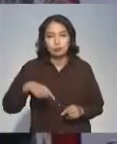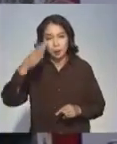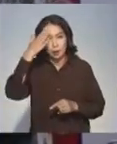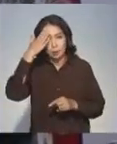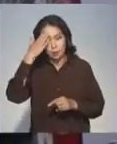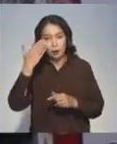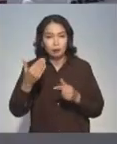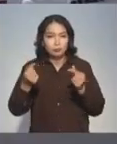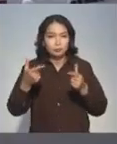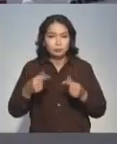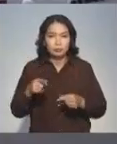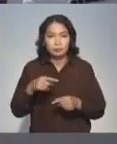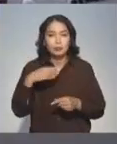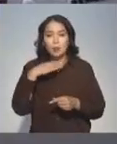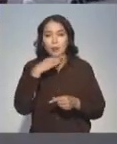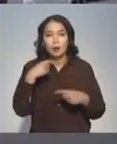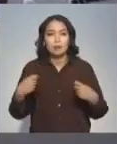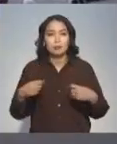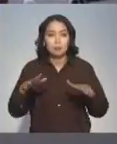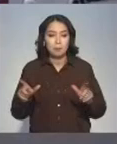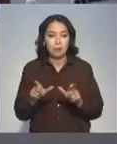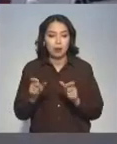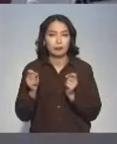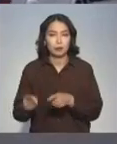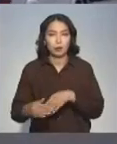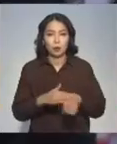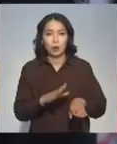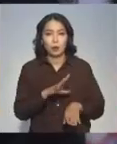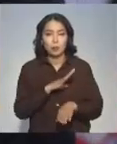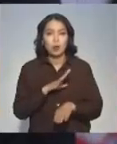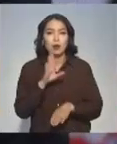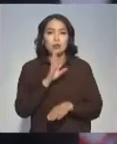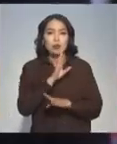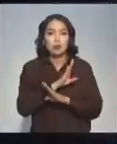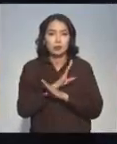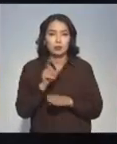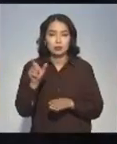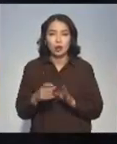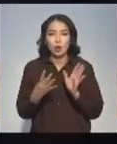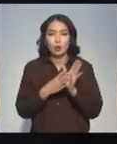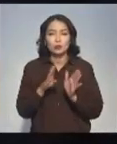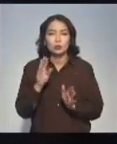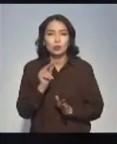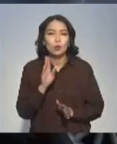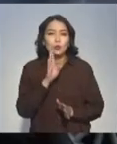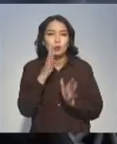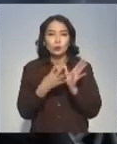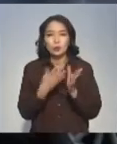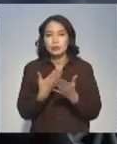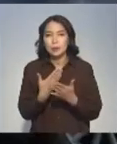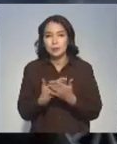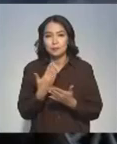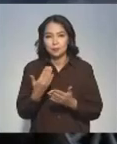дорбаны шұжық сататын дүкенге тастап кеткен. Ал марқұм әйелдің денесі сағат таңғы 9-лар шамасында базардың